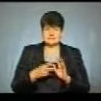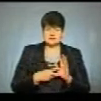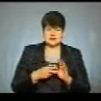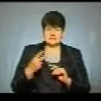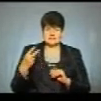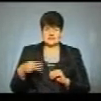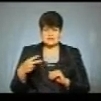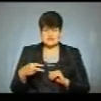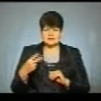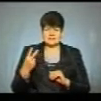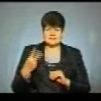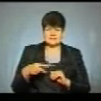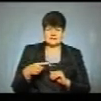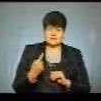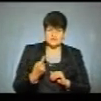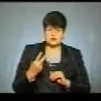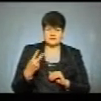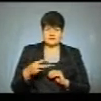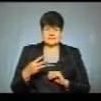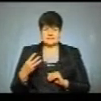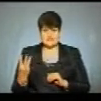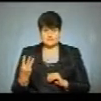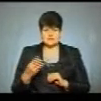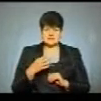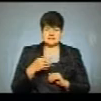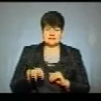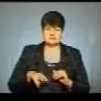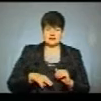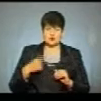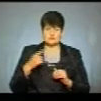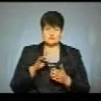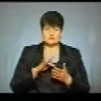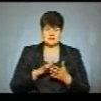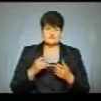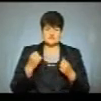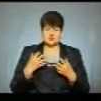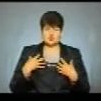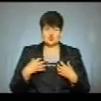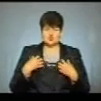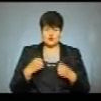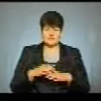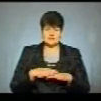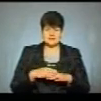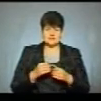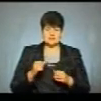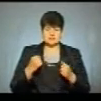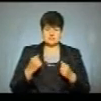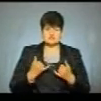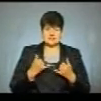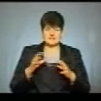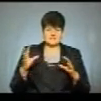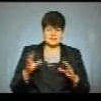17, 20, 21 та 23, повідомив директор обласного центру фізичного здоров'я населення «Спорт для всіх» Володимир